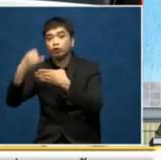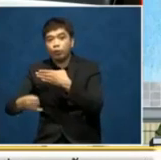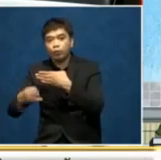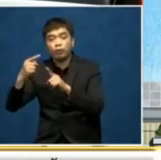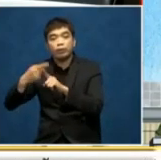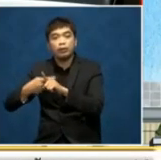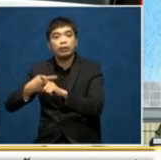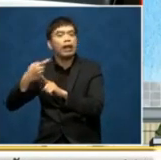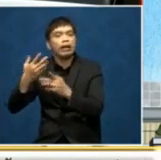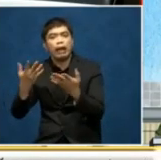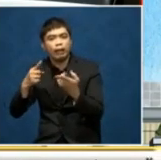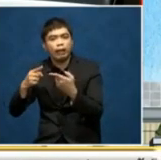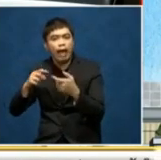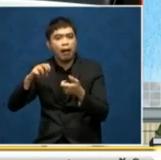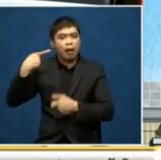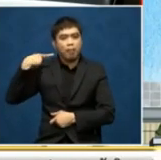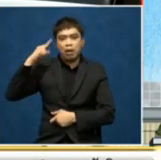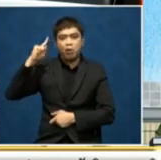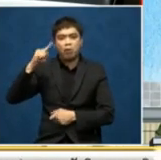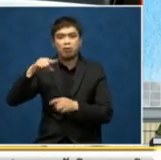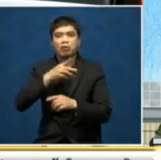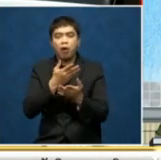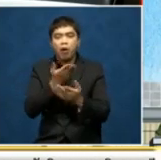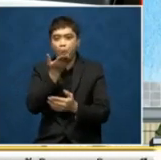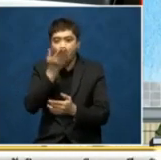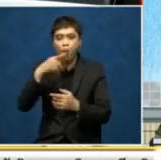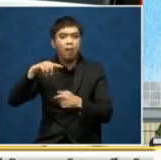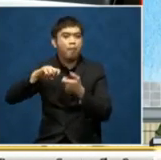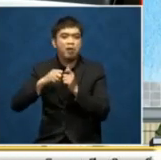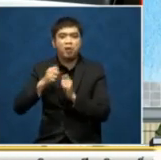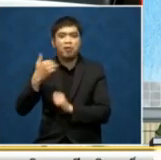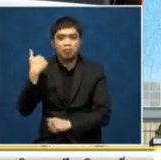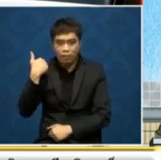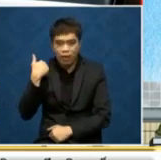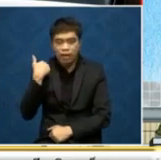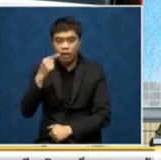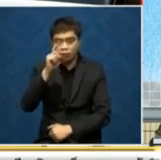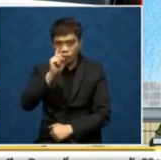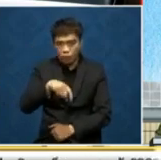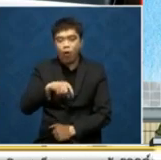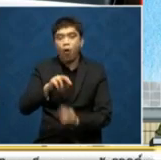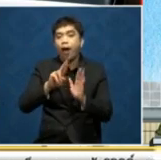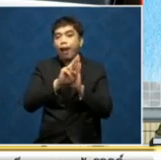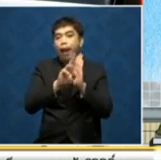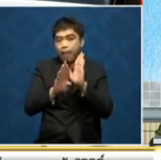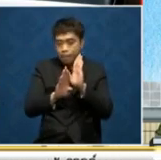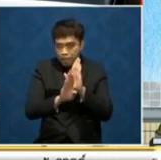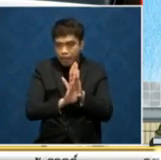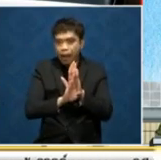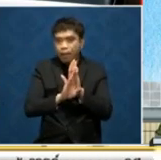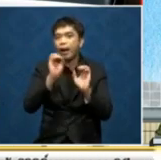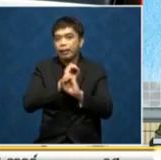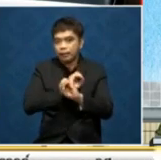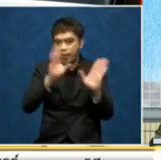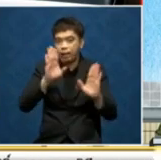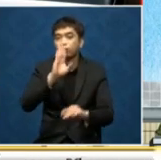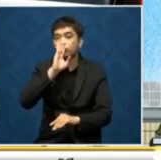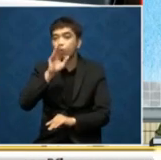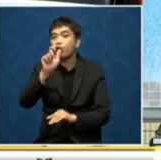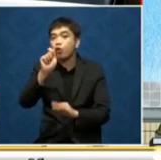ก็เอ่อคนที่อุทธรณ์นั้นก็ไม่มีการรับผิดชอบใดๆเลยนะถ้ามีการออกระเบียบให้มันชัดเจนนะถ้าคุณอุทธรณ์แล้วผลอุทธรณ์เหมือนเดิมคนต้อง